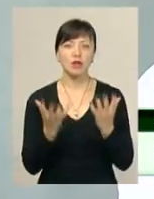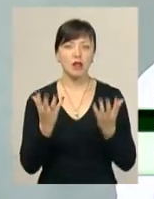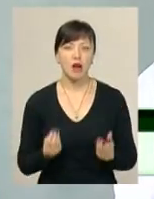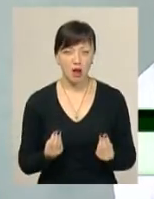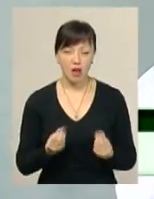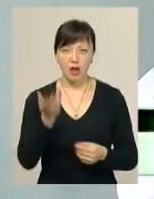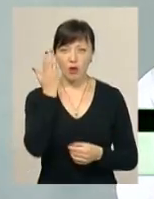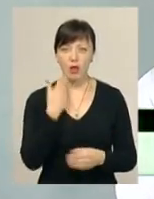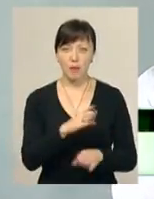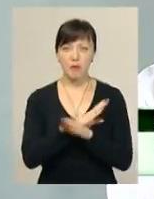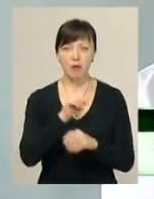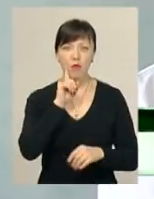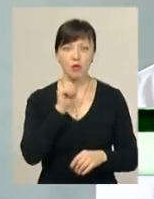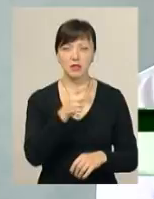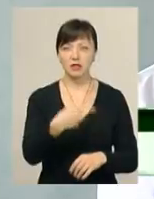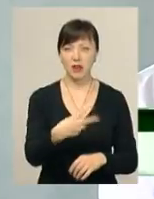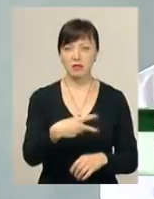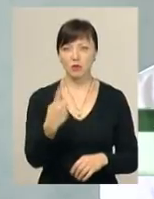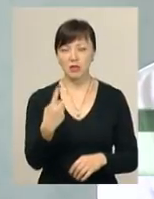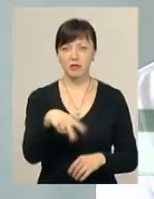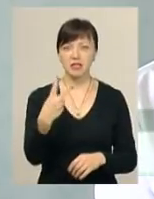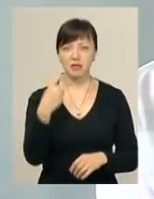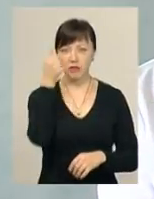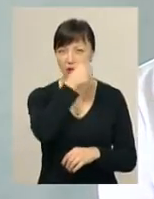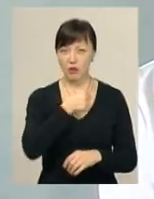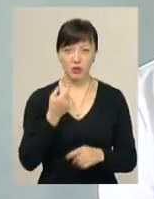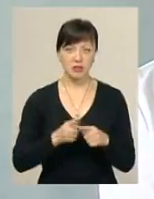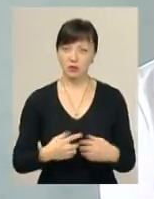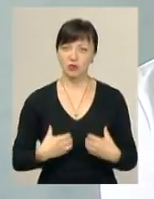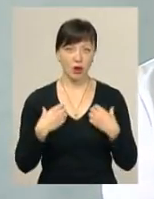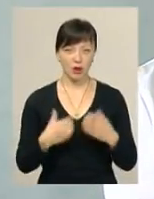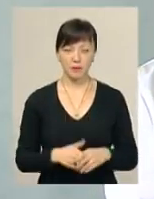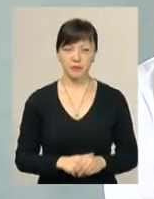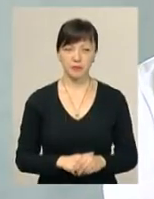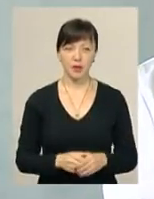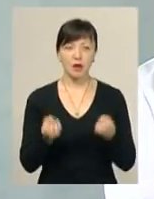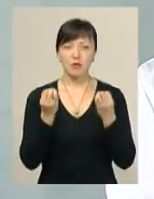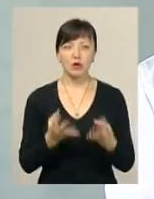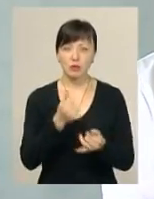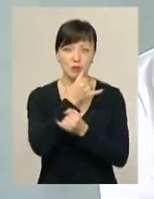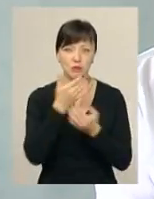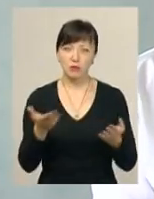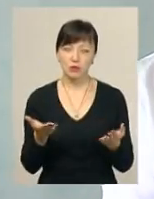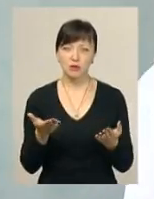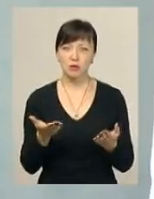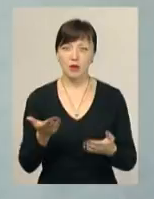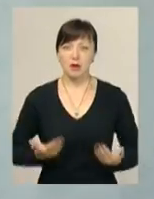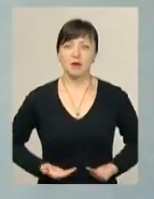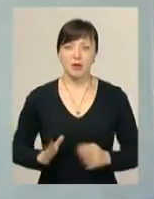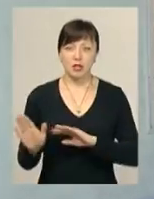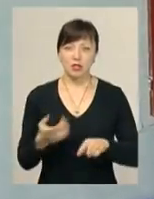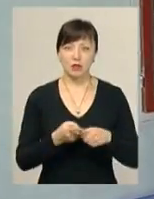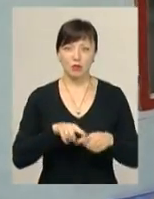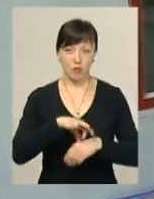І коли помирають молоді по 21-22 роки, це жах. Ми просто не можемо пережити цю